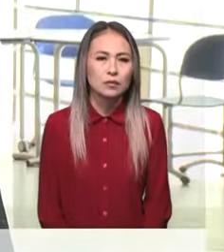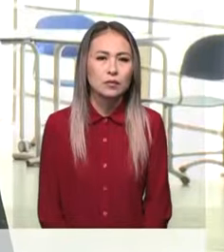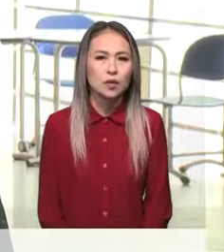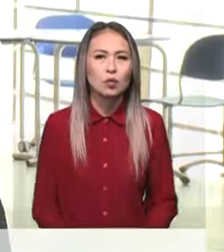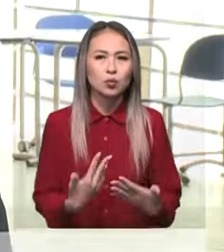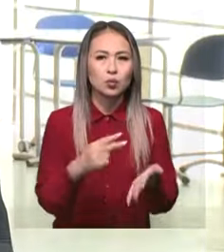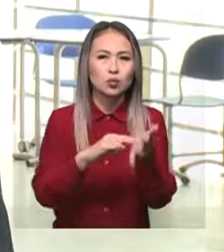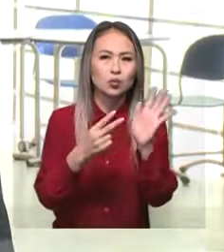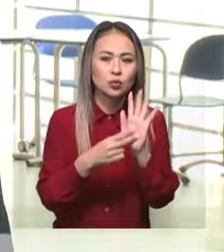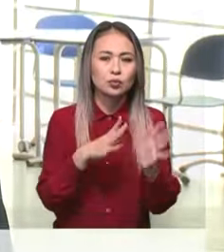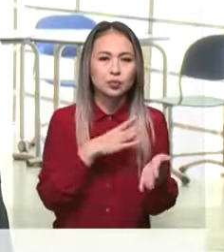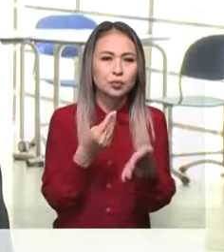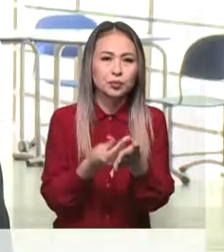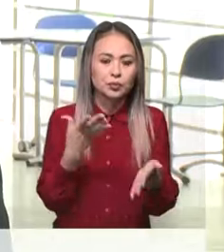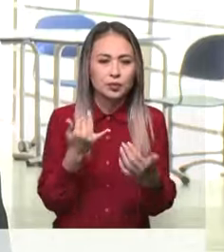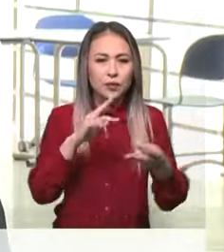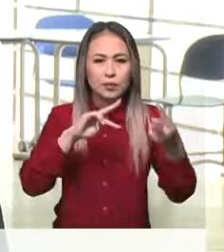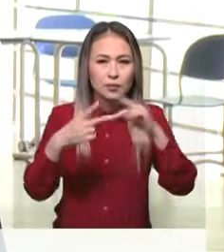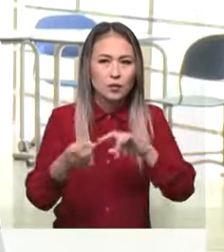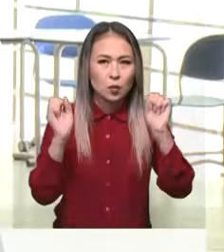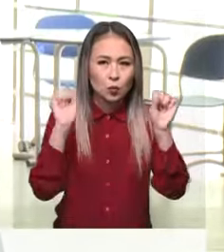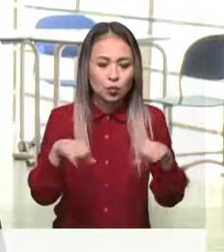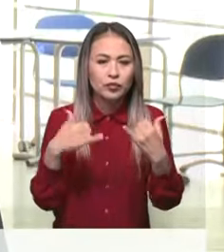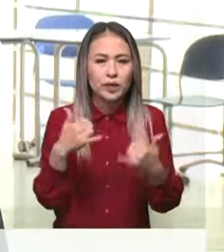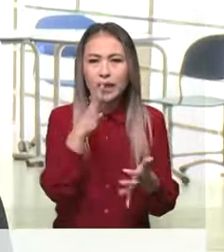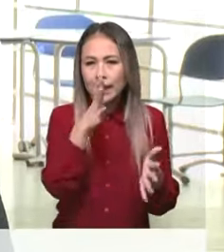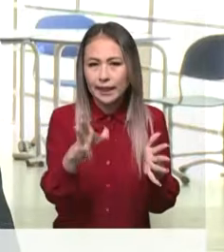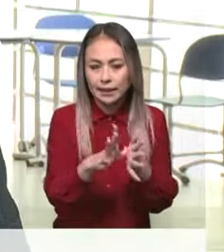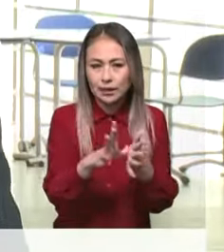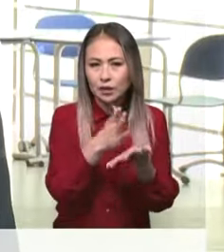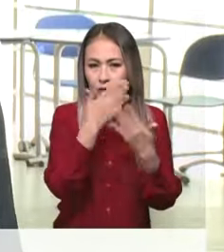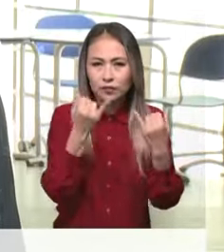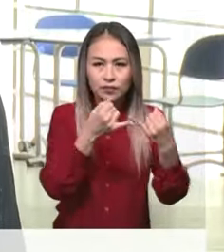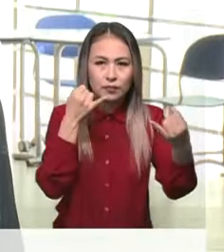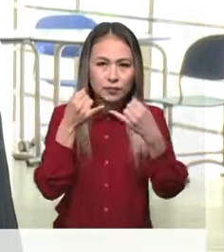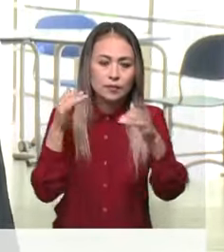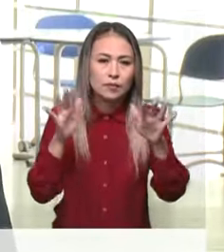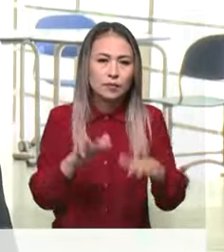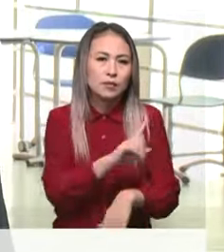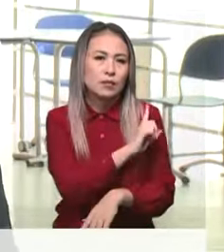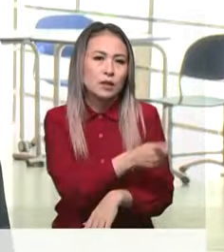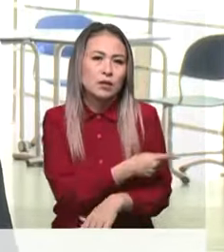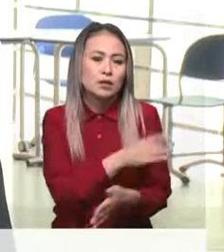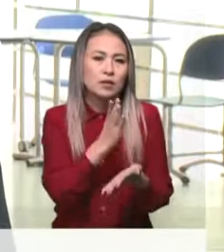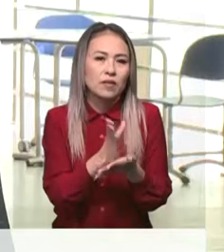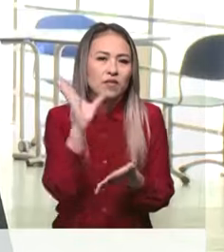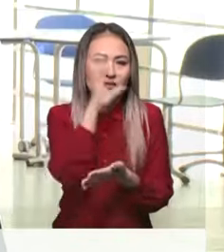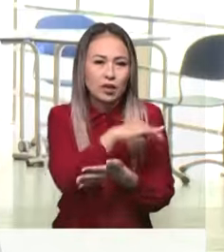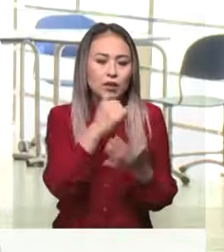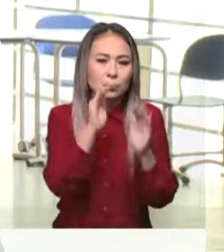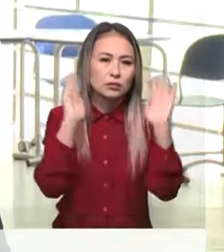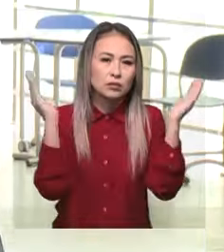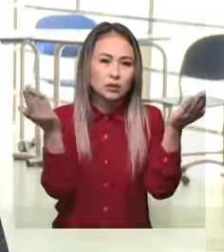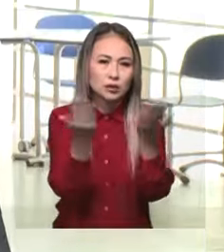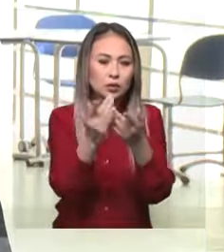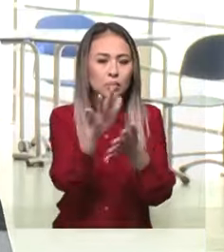Бұл жоба басқа қымбат құрылғылардың орнын ауыстыра алады. Сондай-ақ электр желісі тартылмаған шалғай ауылдарды қуат көзімен қамтуға мүмкіндік береді. Бұл қоршаған